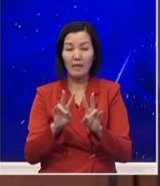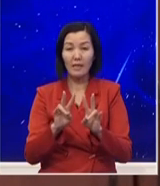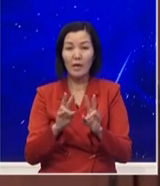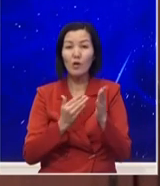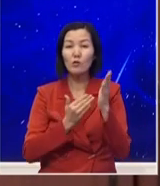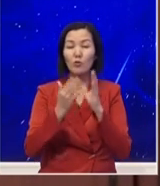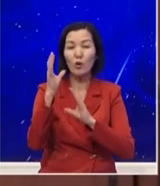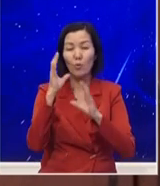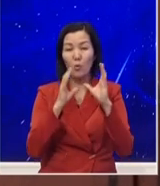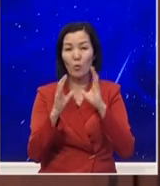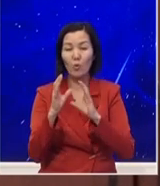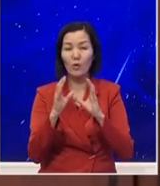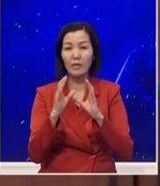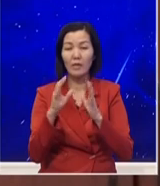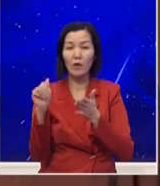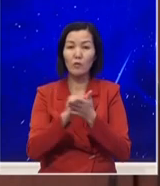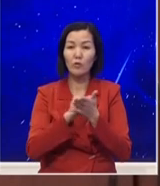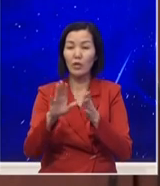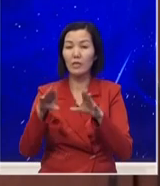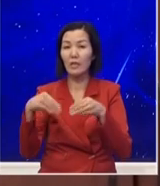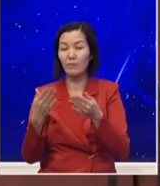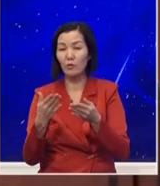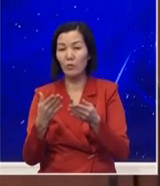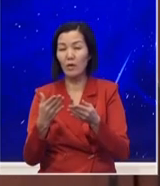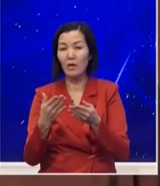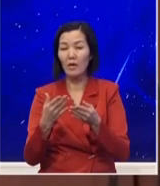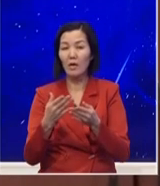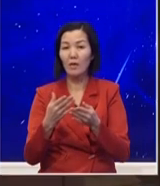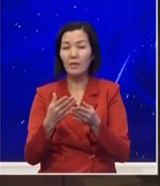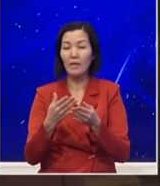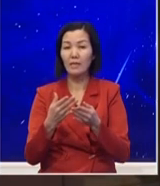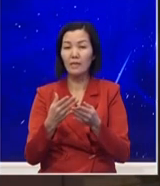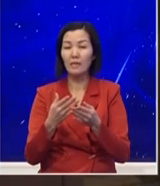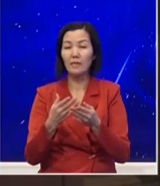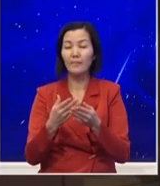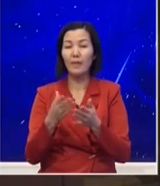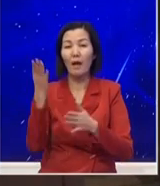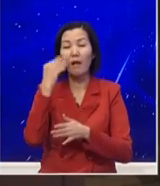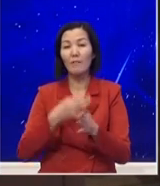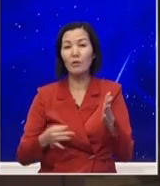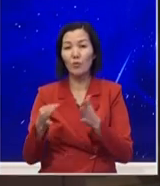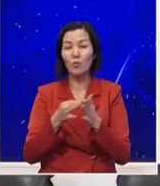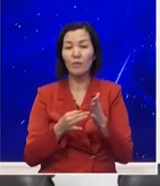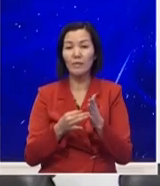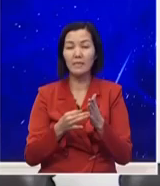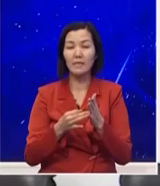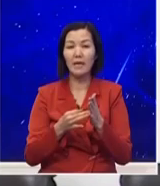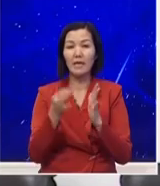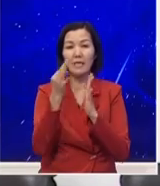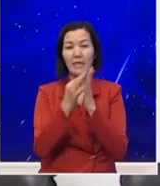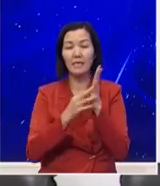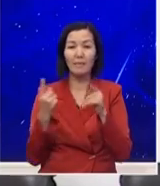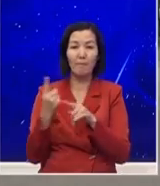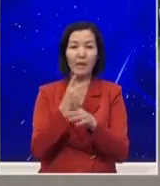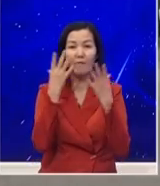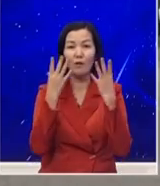оқу орындарында құжат тапсыруға ақылы түрде оқуға мүмкіндік алады. Алматы облысында қыстағы ұлттық бірыңғай тестілеудің алғашқы